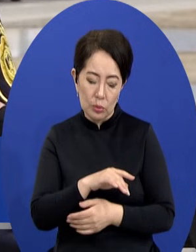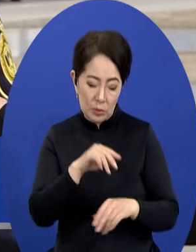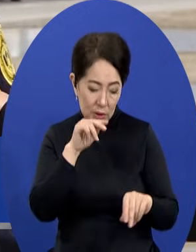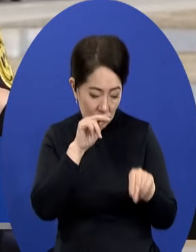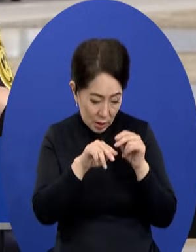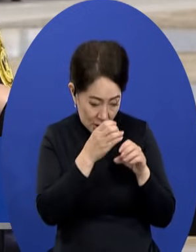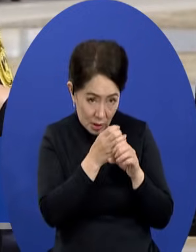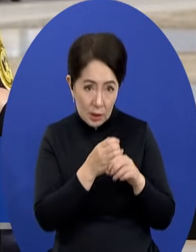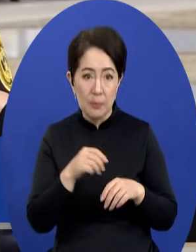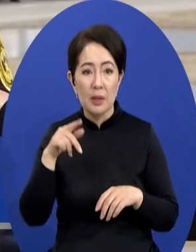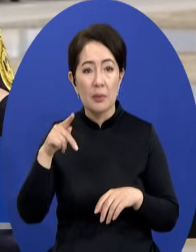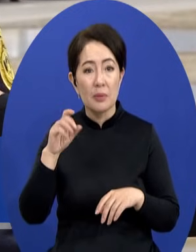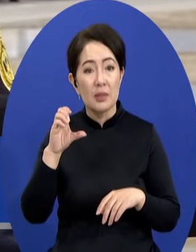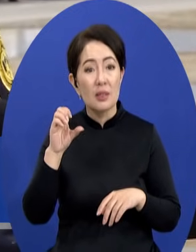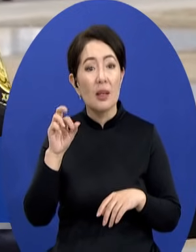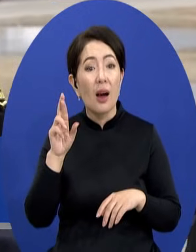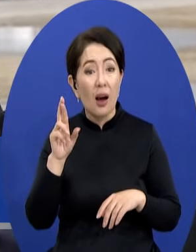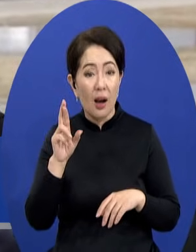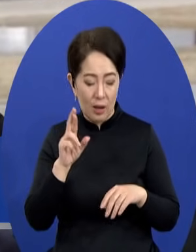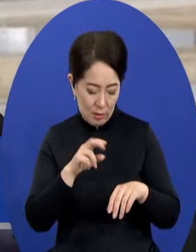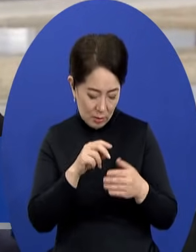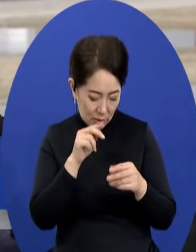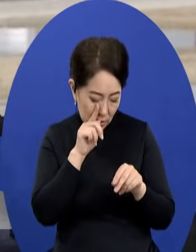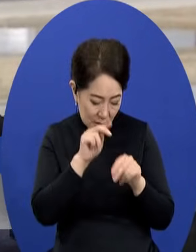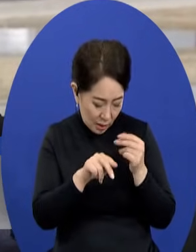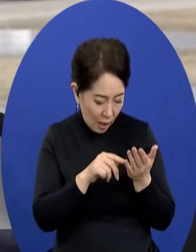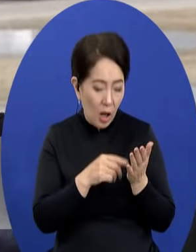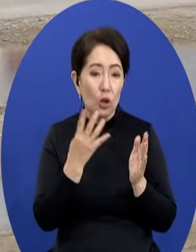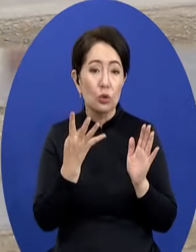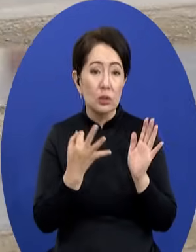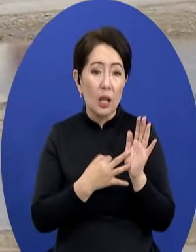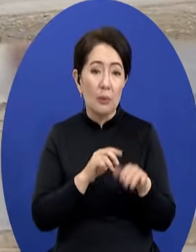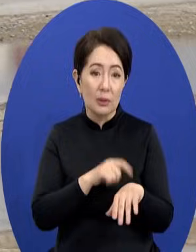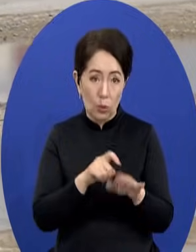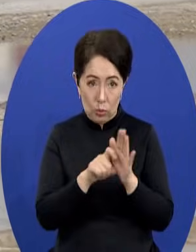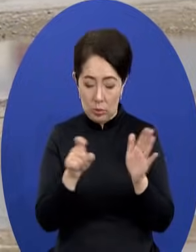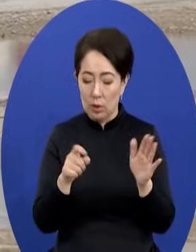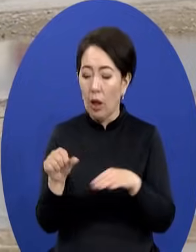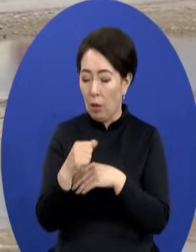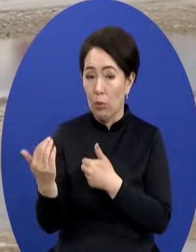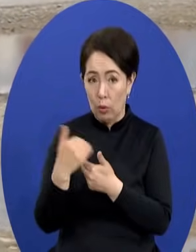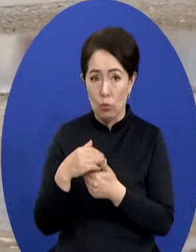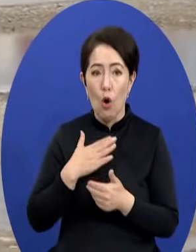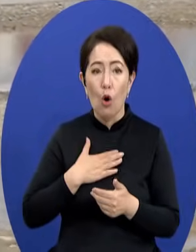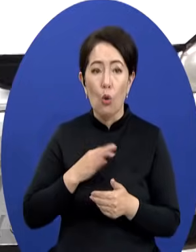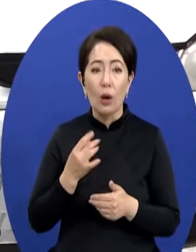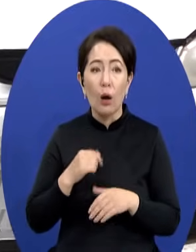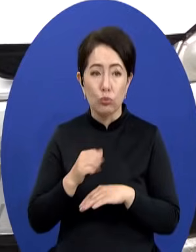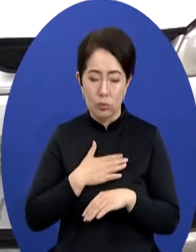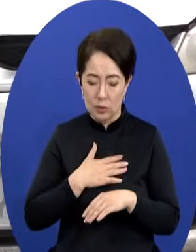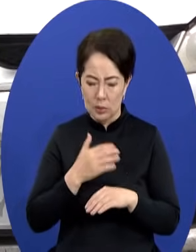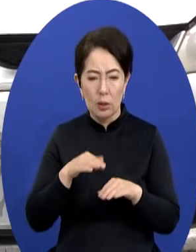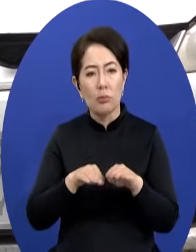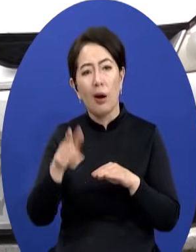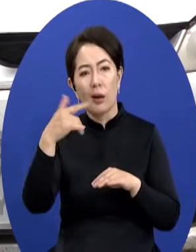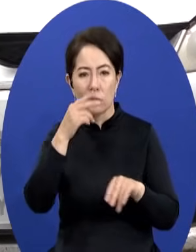үндэслээд 48 цагийн хугацаанд баталгааныхаа хугацаанд бол аймагтаа одоо орж ирж болно. Дамжин өнгөрч байгаа иргэдээс шинжилгээний хариу шаардахгүй байгаа